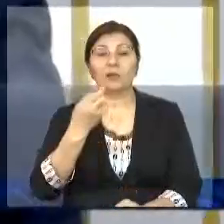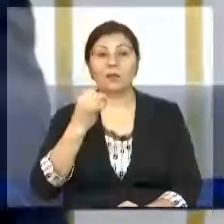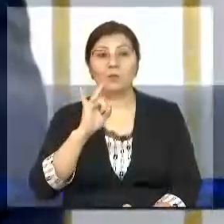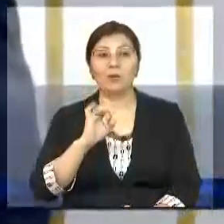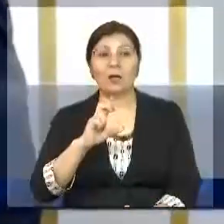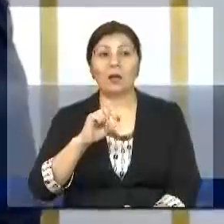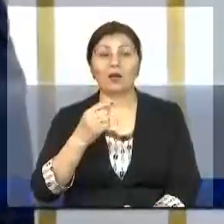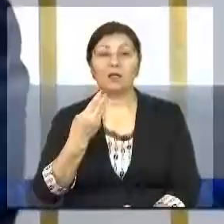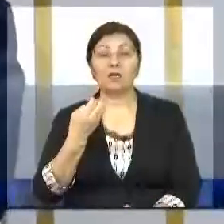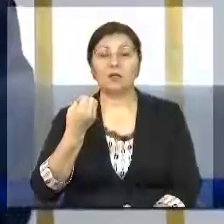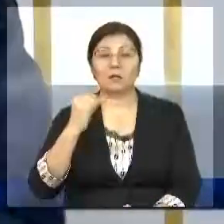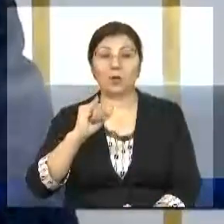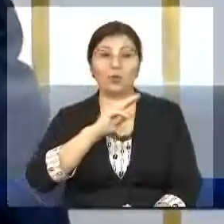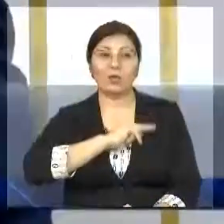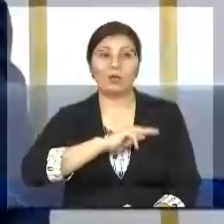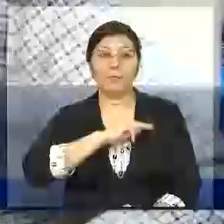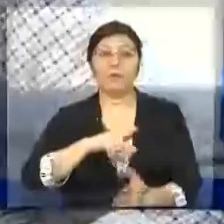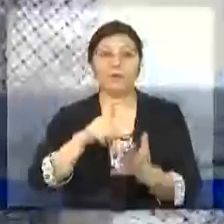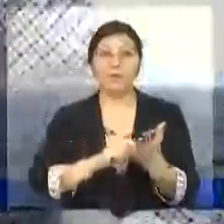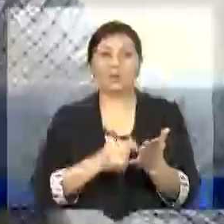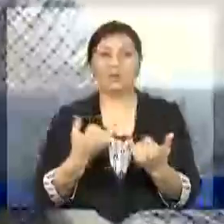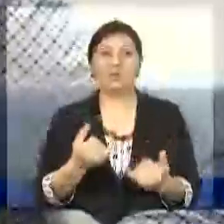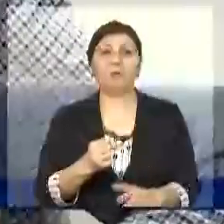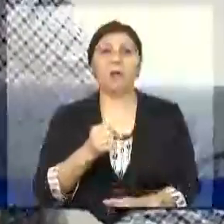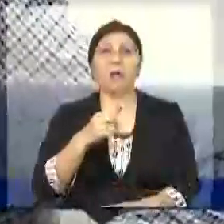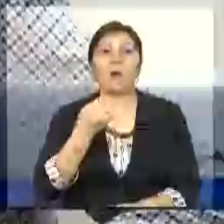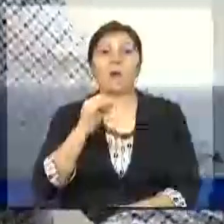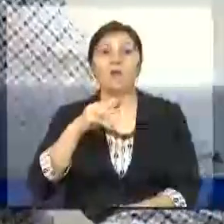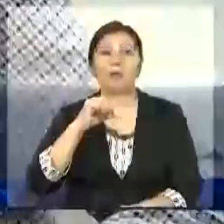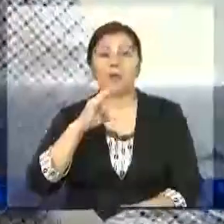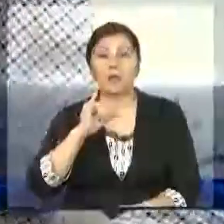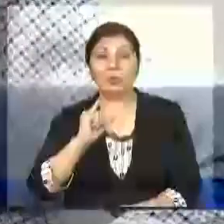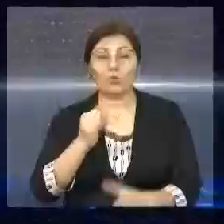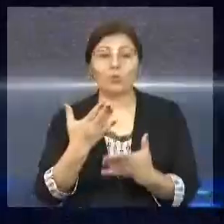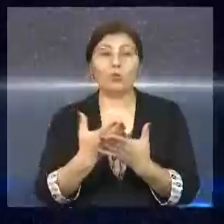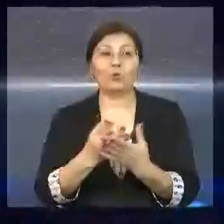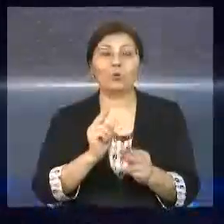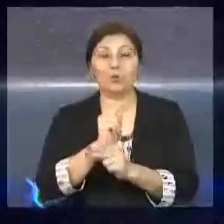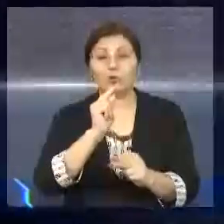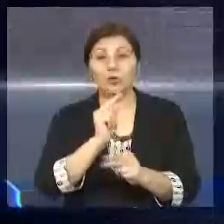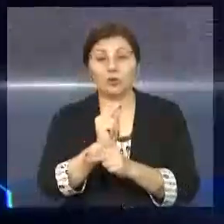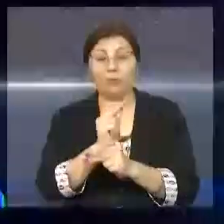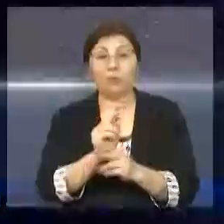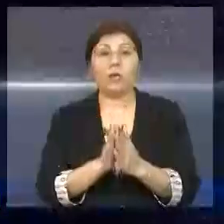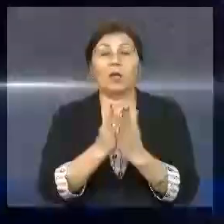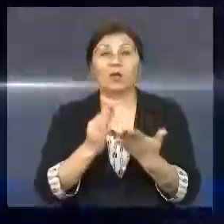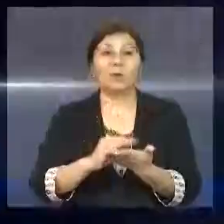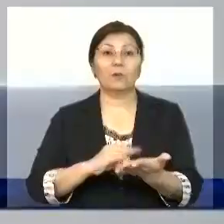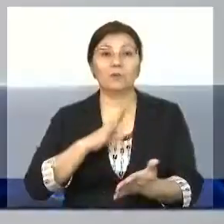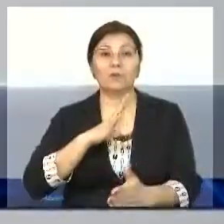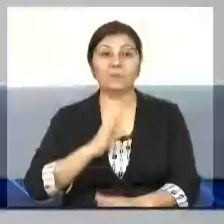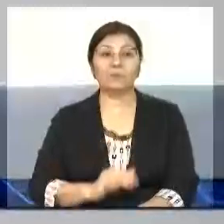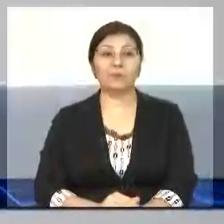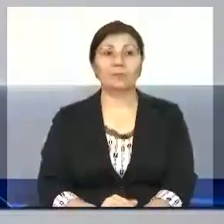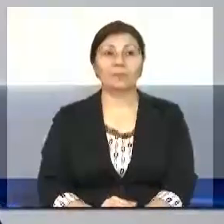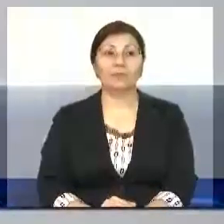Қарашатау ауылында еңбек етіп, зейнетке шықса да абайтану авторлық курсын әзірлеп, жас мамандарға әдістемелік көмек көрсетіп келеді.